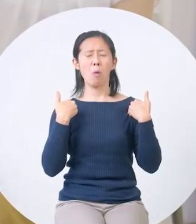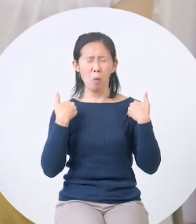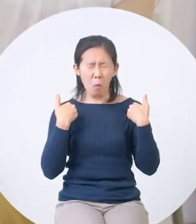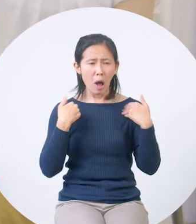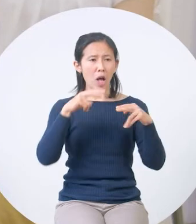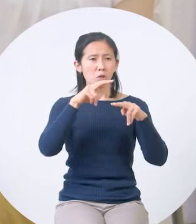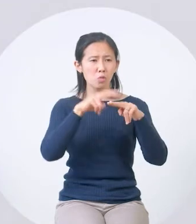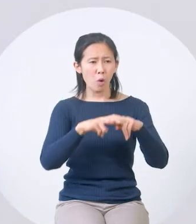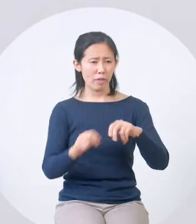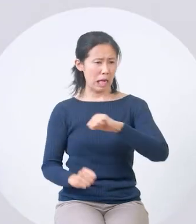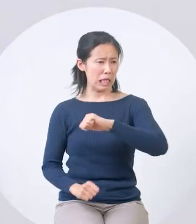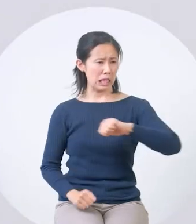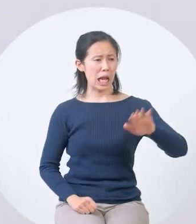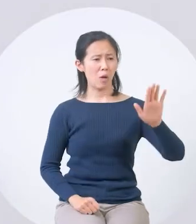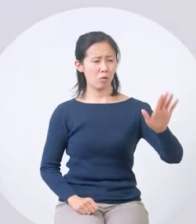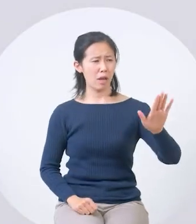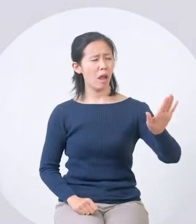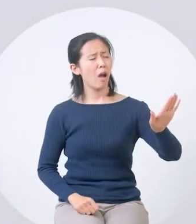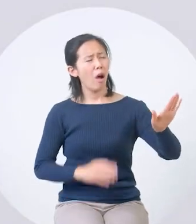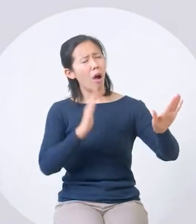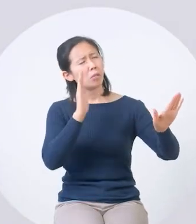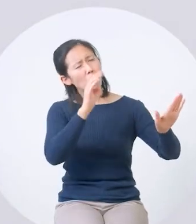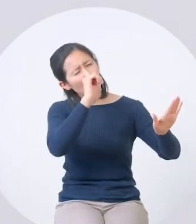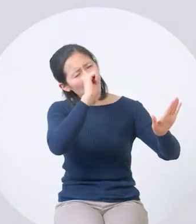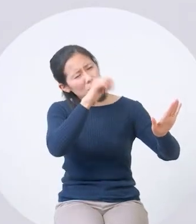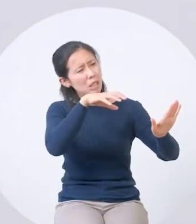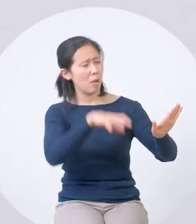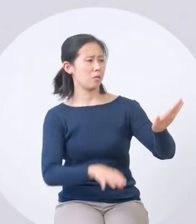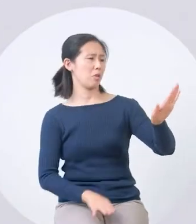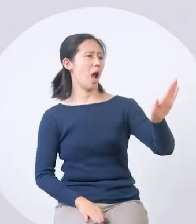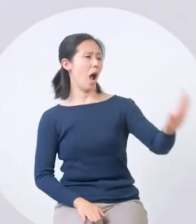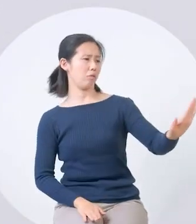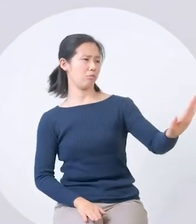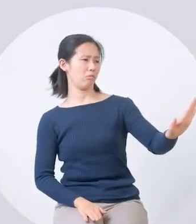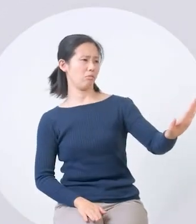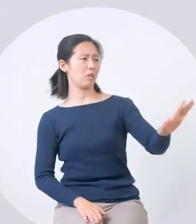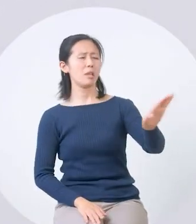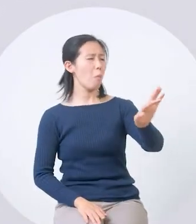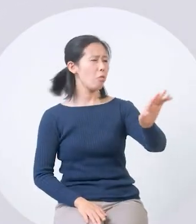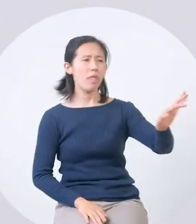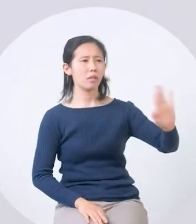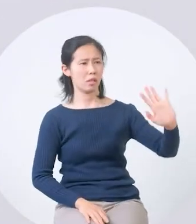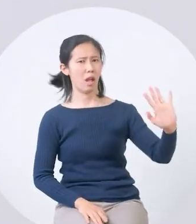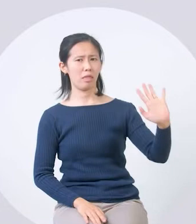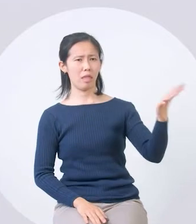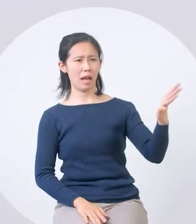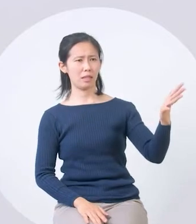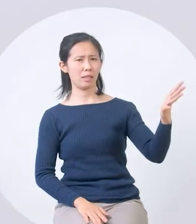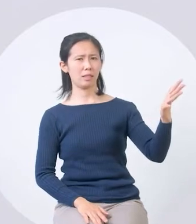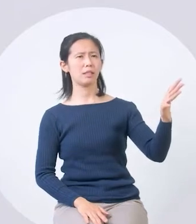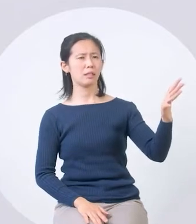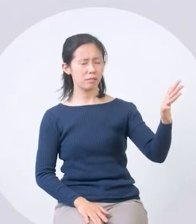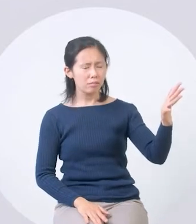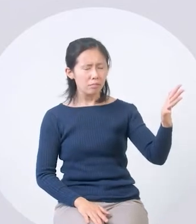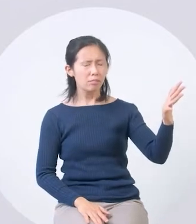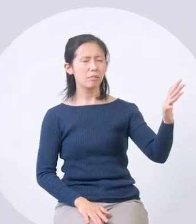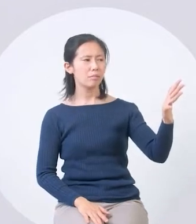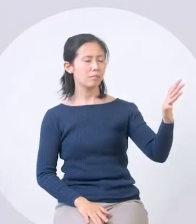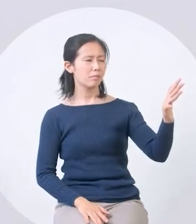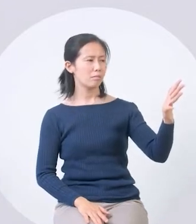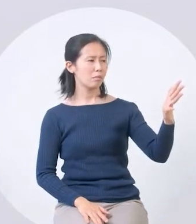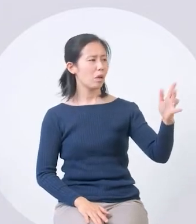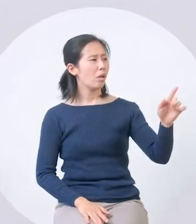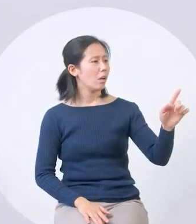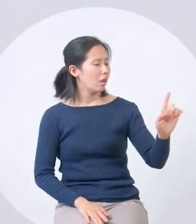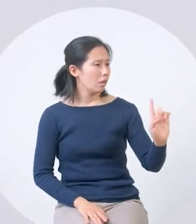座って左の手でちょうどいい位置にあるんですけど、展示がないので